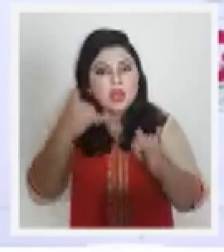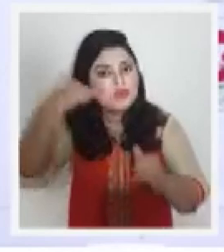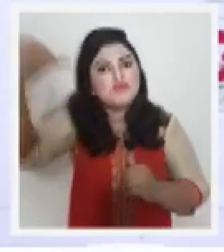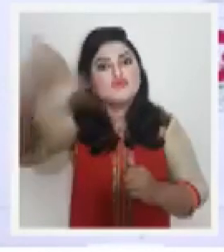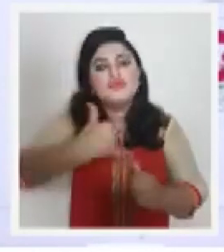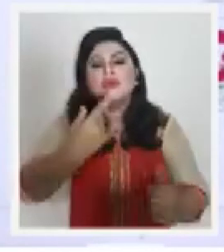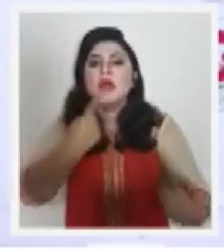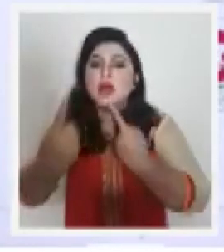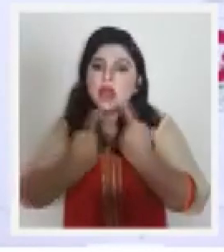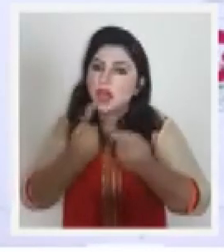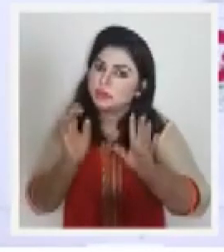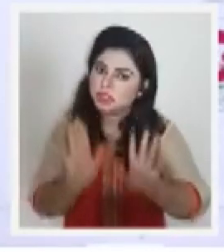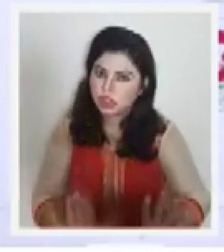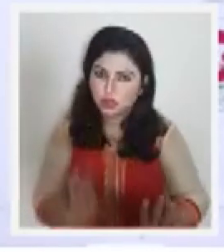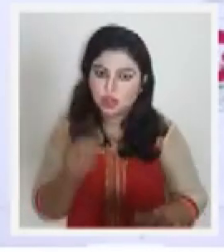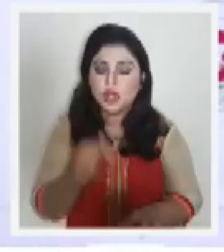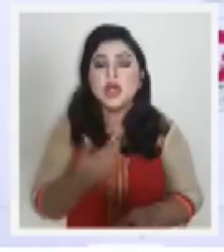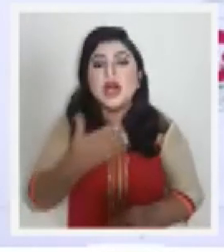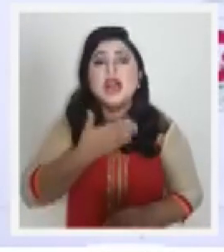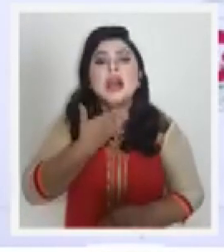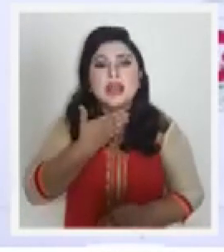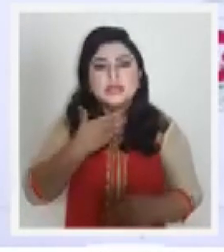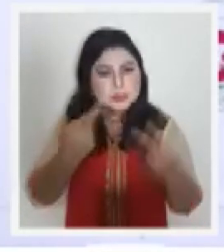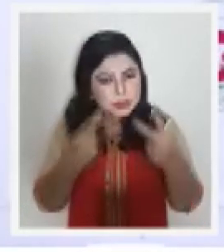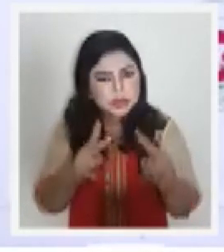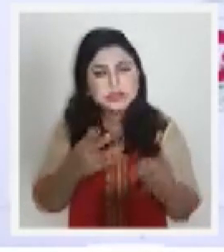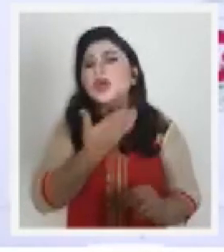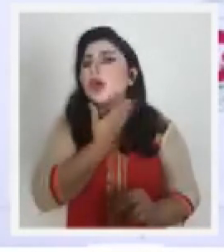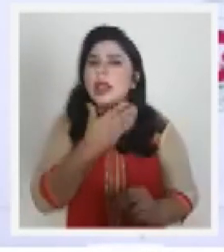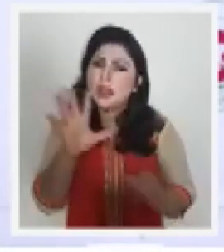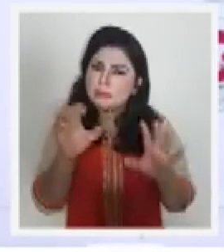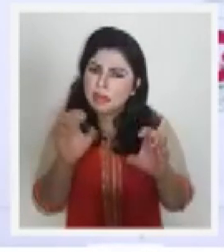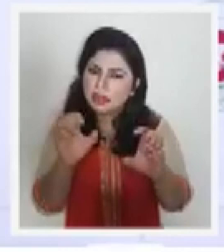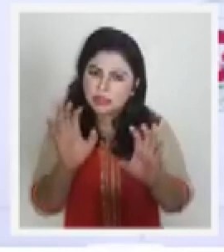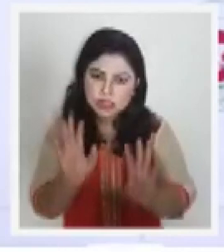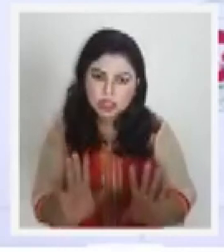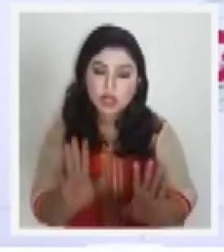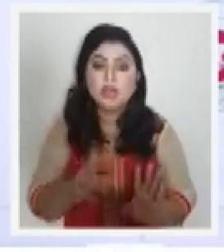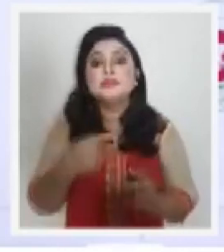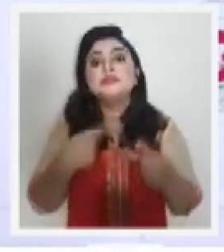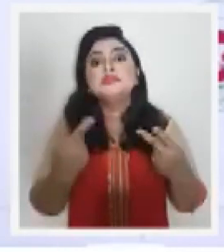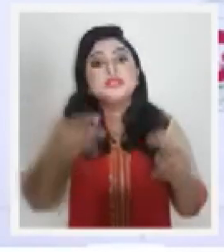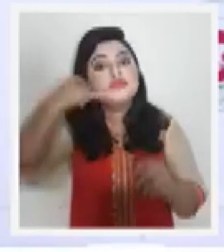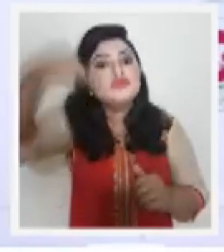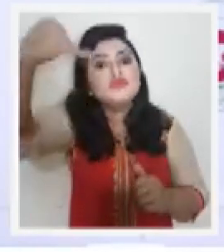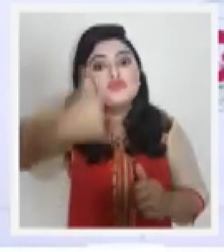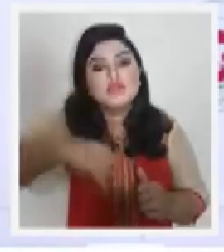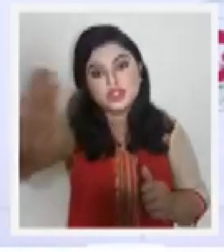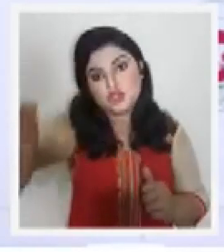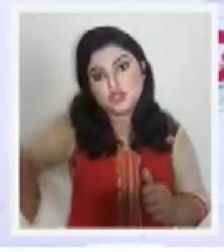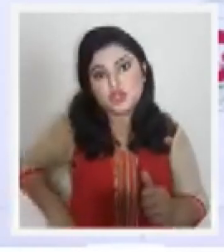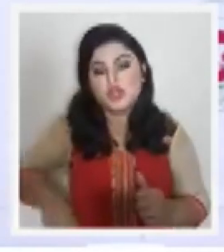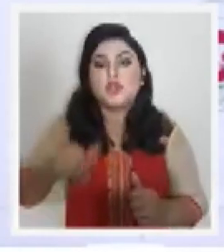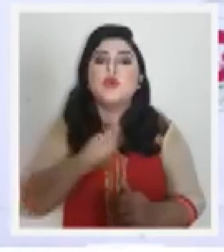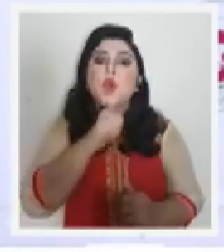23% ছিল করোনা ভাইরাস সম্পর্কিত, 20% ভাইরাস জ্বর সংক্রান্ত, 10% শুকনো কাশি,